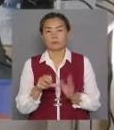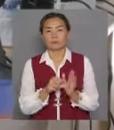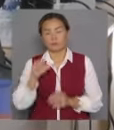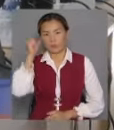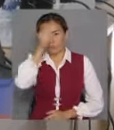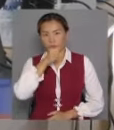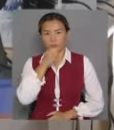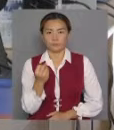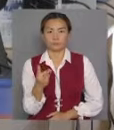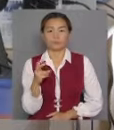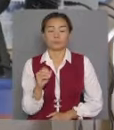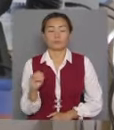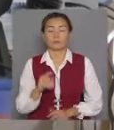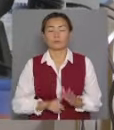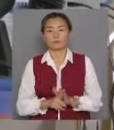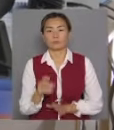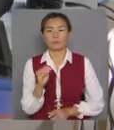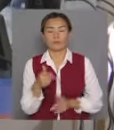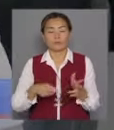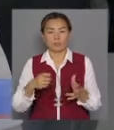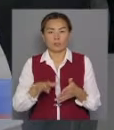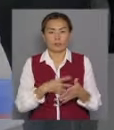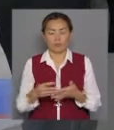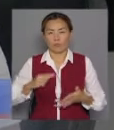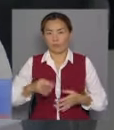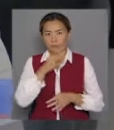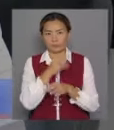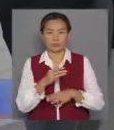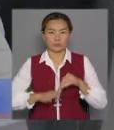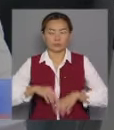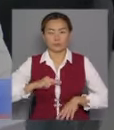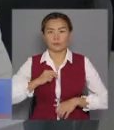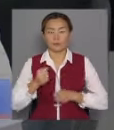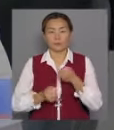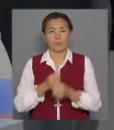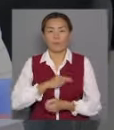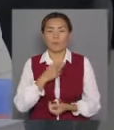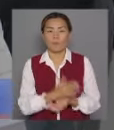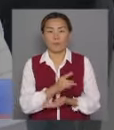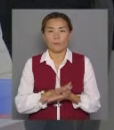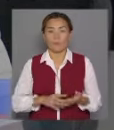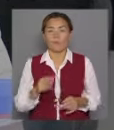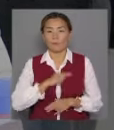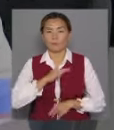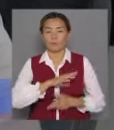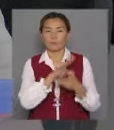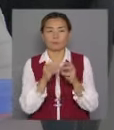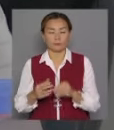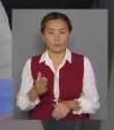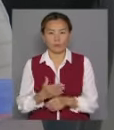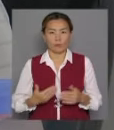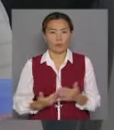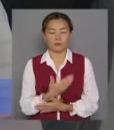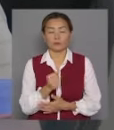2006 жылдың 12 ақпанынан бастап эфирлік кестені жасақтайтын жауапты шығарушы лауазымында жұмыс істейді. Осы еңбектерінің нәтижесінде